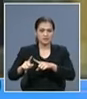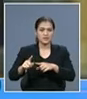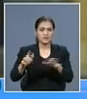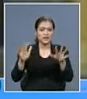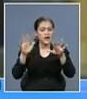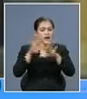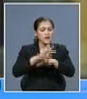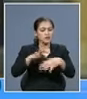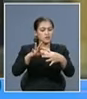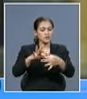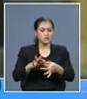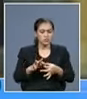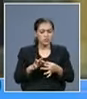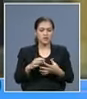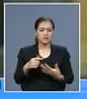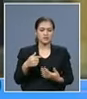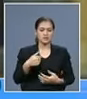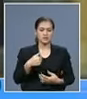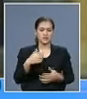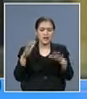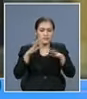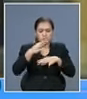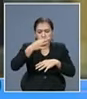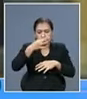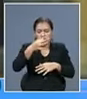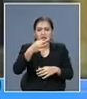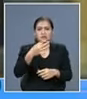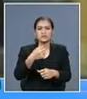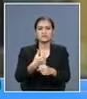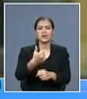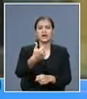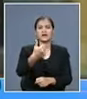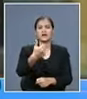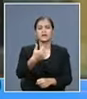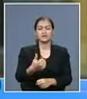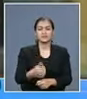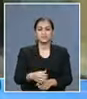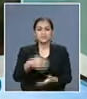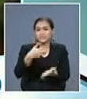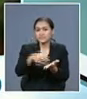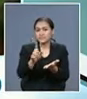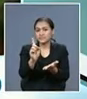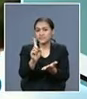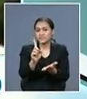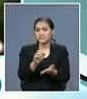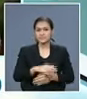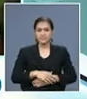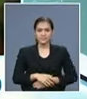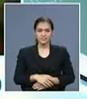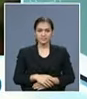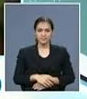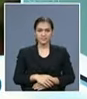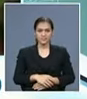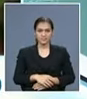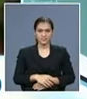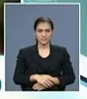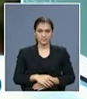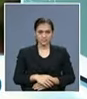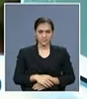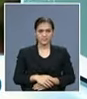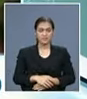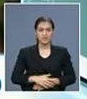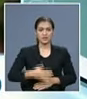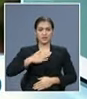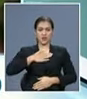ให้เขาเลยกลายเป็นคนที่แบบจูงใจคนได้ดีแล้วก็ได้ผลด้วยนะคะเขาบอกว่าการเปลี่ยนแปลงที่ยิ่งใหญ่